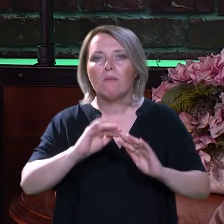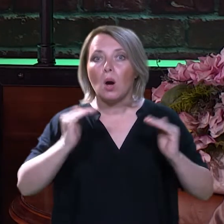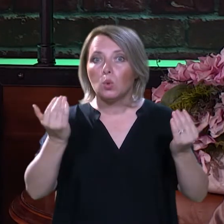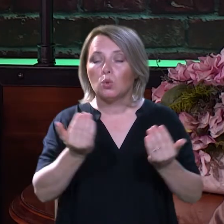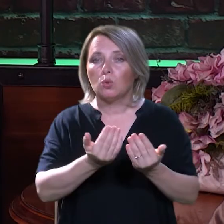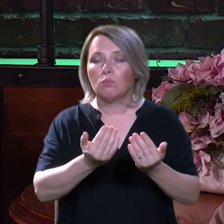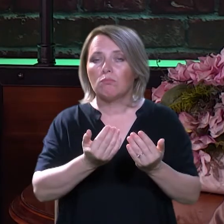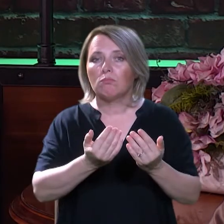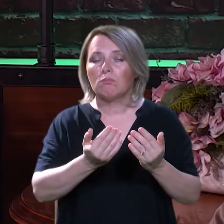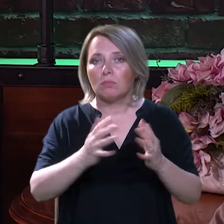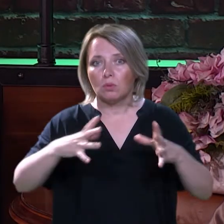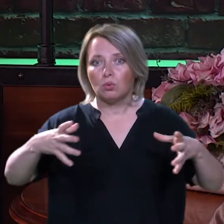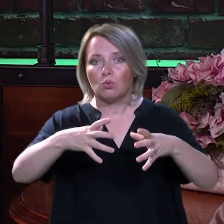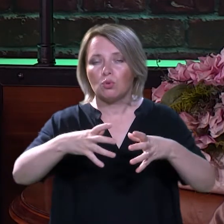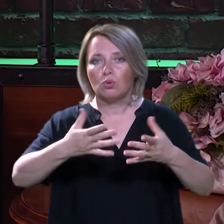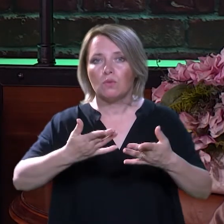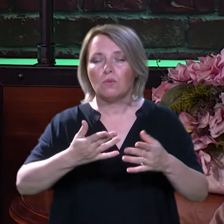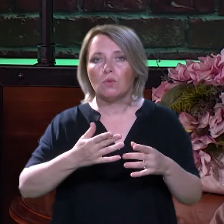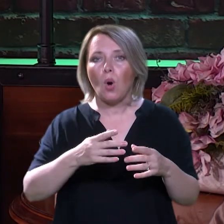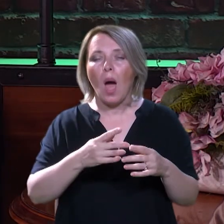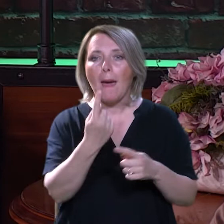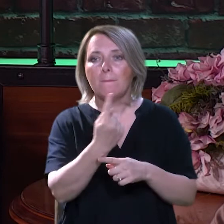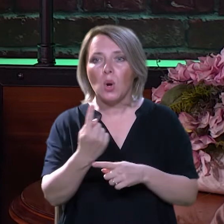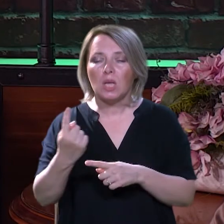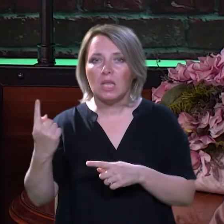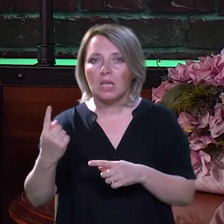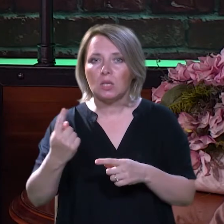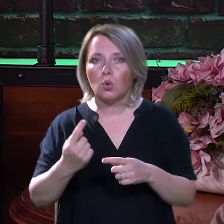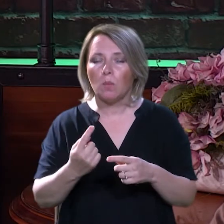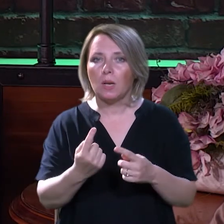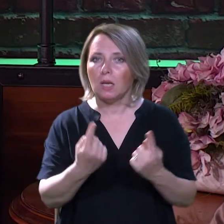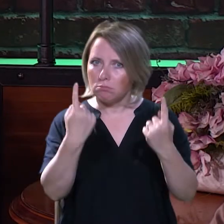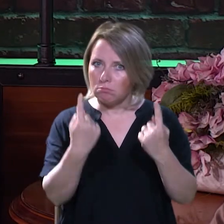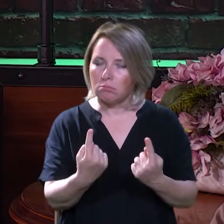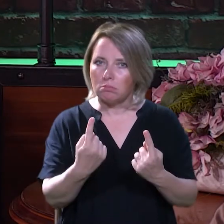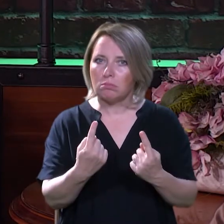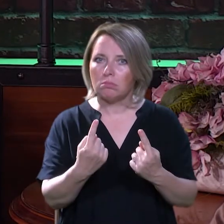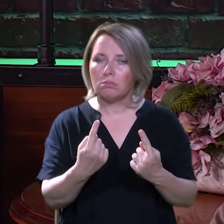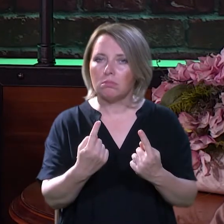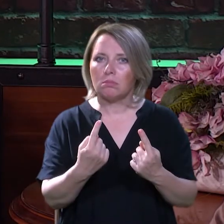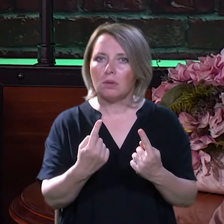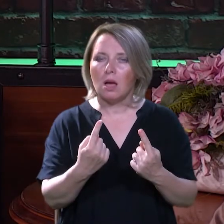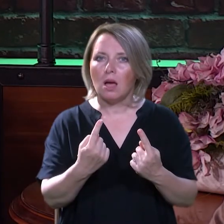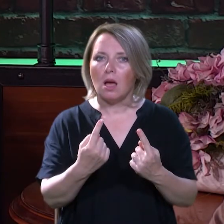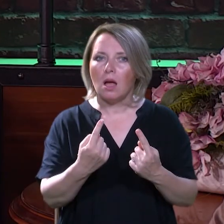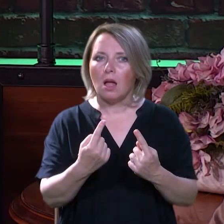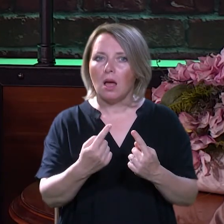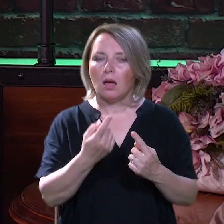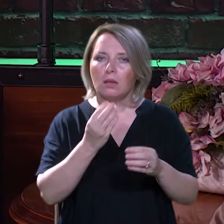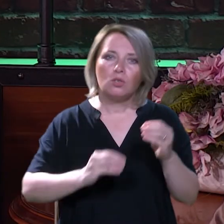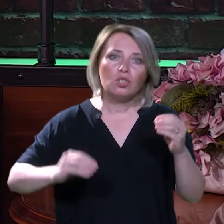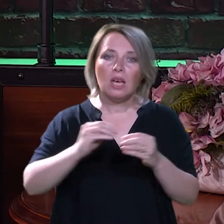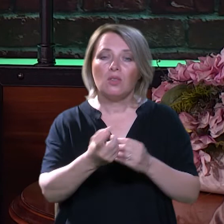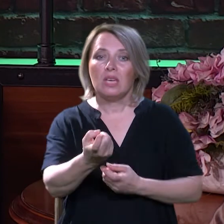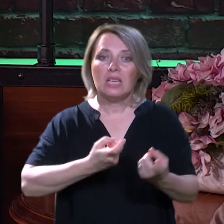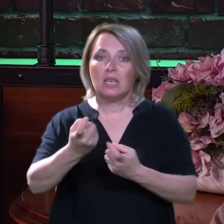mogu reći, pojedinca koji su bili snažni, stabilni i ranije, kojemu je to bio još jedno izazovno razdoblje koje imaju